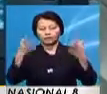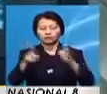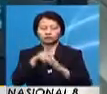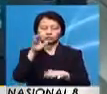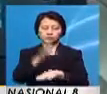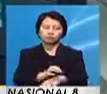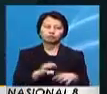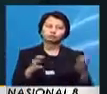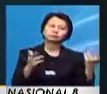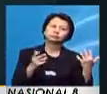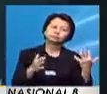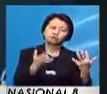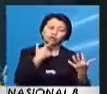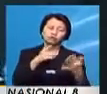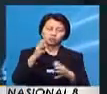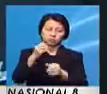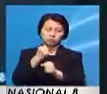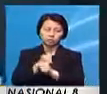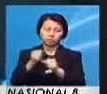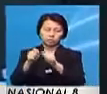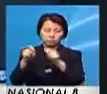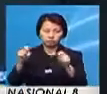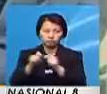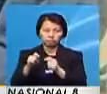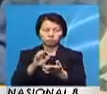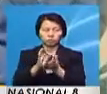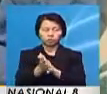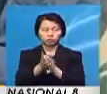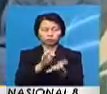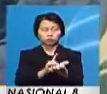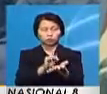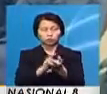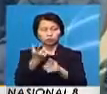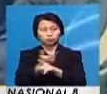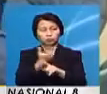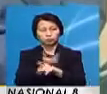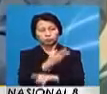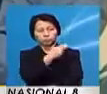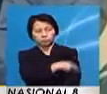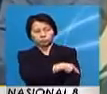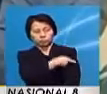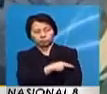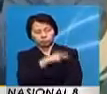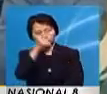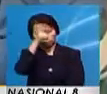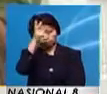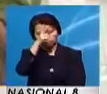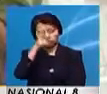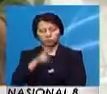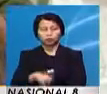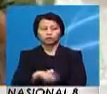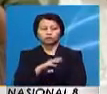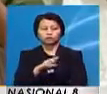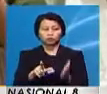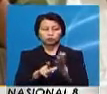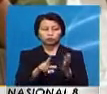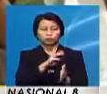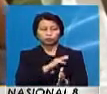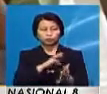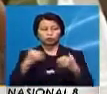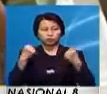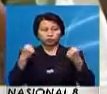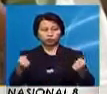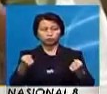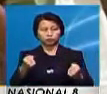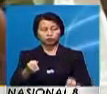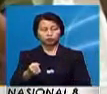terpaksa menunggu lebih lama untuk mendapatkan tempat sebagai doktor pelatih di hospital kerajaan. Jelas timbalan Menteri Kesihatan Datuk Seri